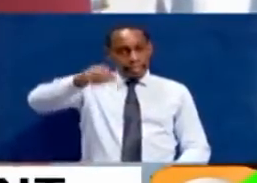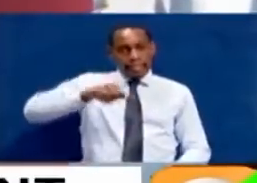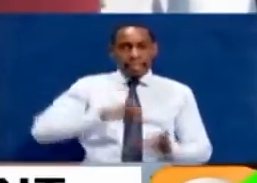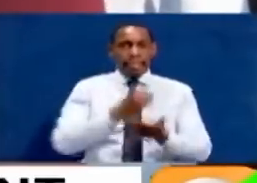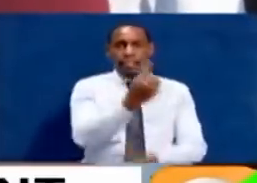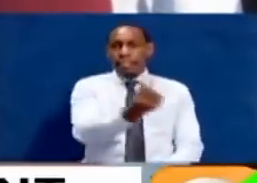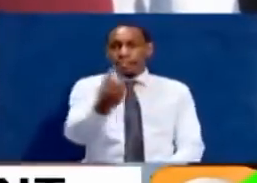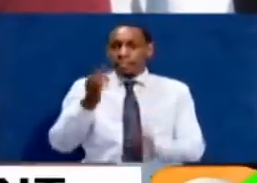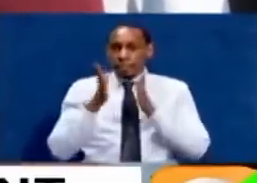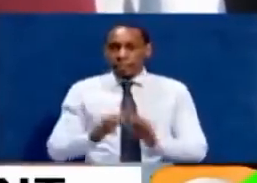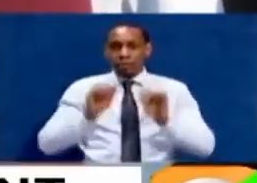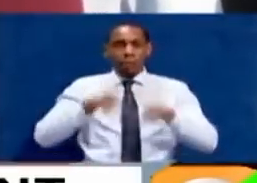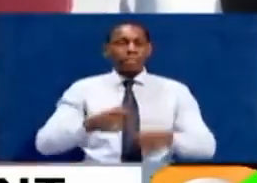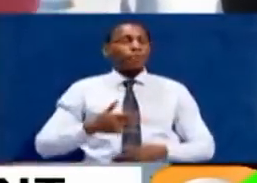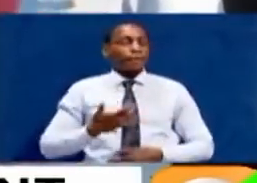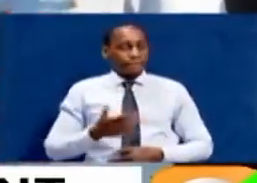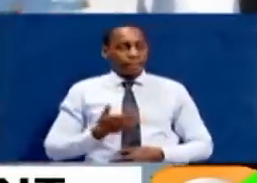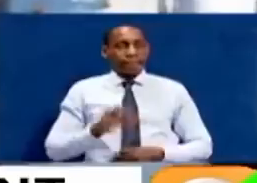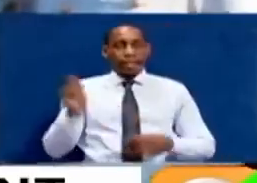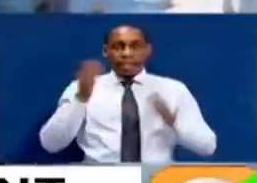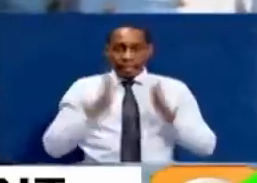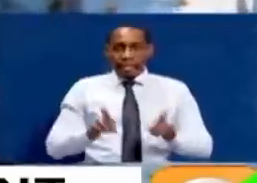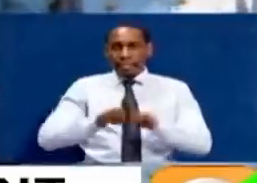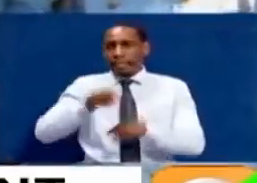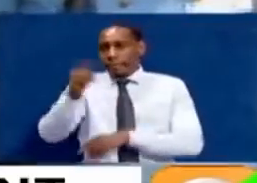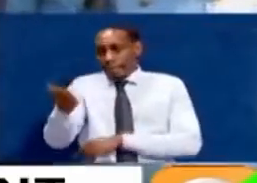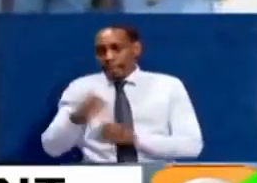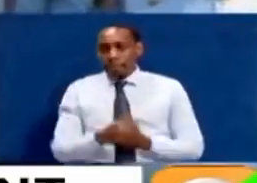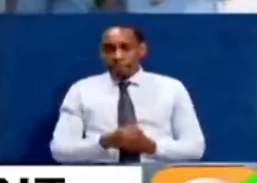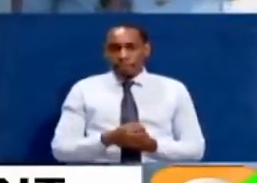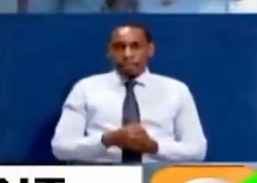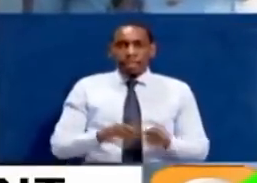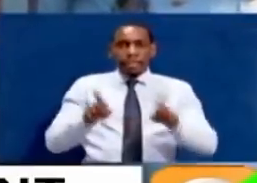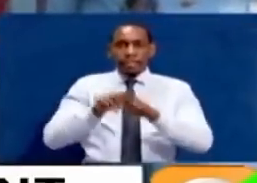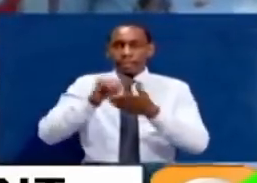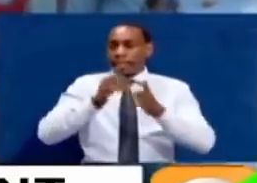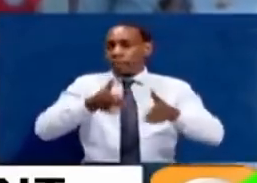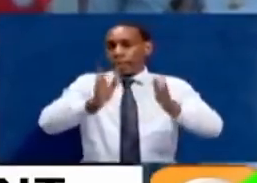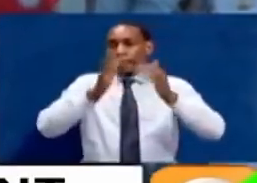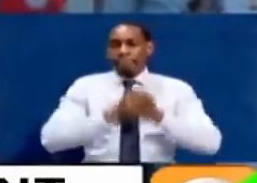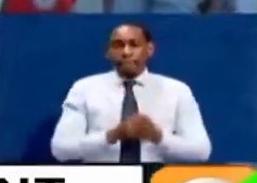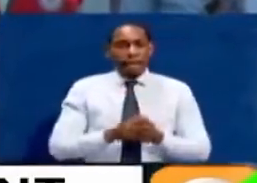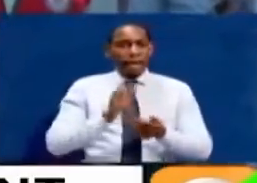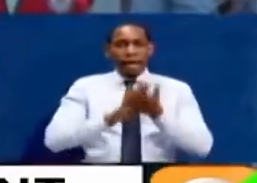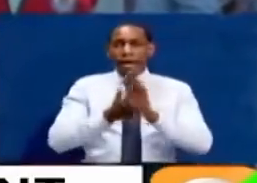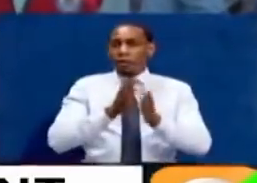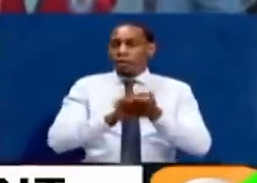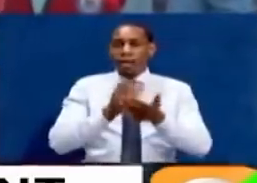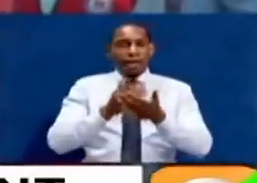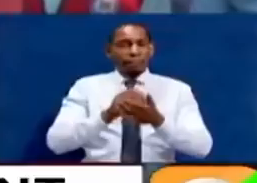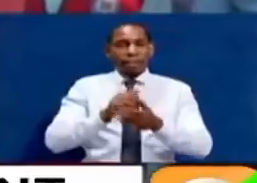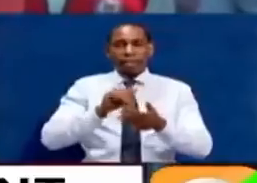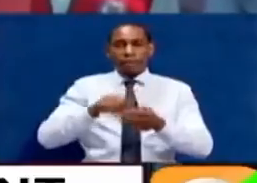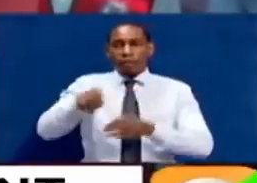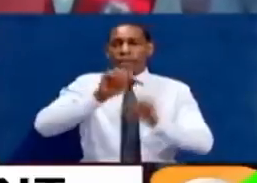Ndiyo kila mtu aweza kujisikia ya kwamba ni Mkenya kama mwenzake. Na hiyo ndiyo njia. Hakuna kitu